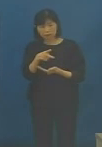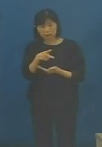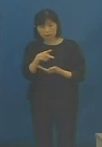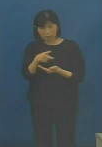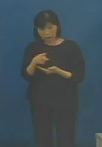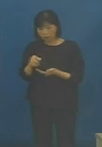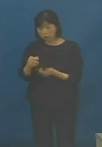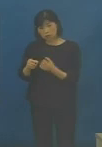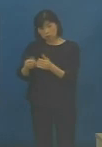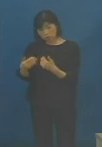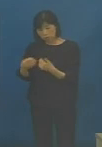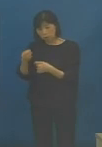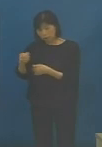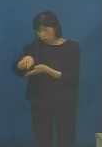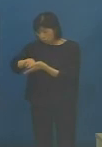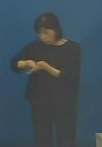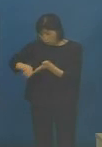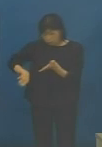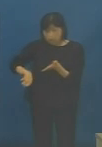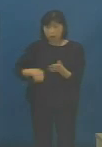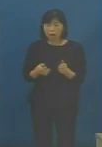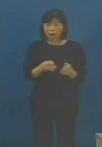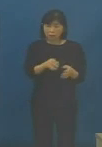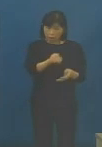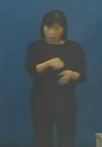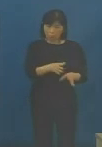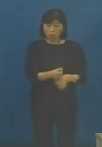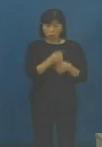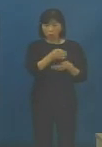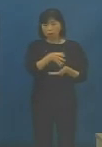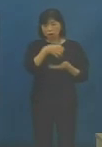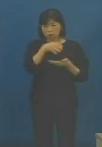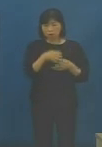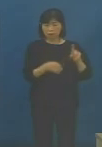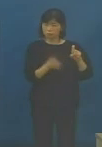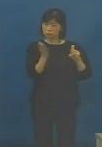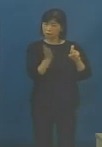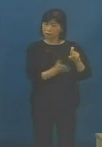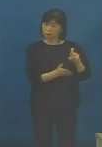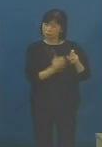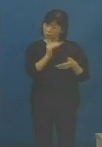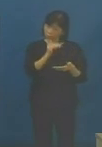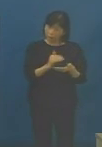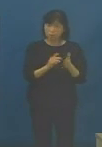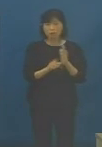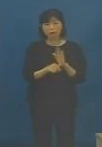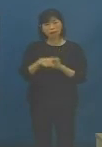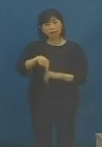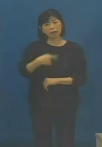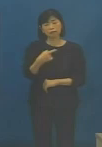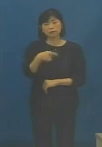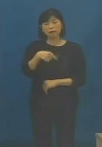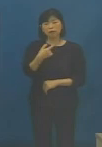ですね。でその粗利ベースで 10% 以上減であれば、150万円、